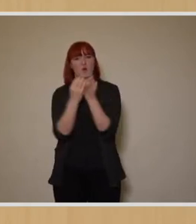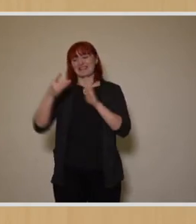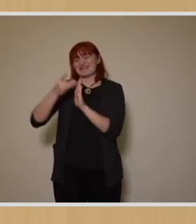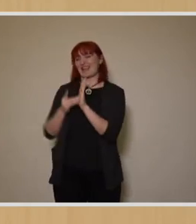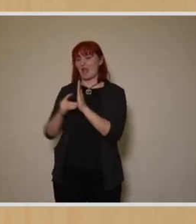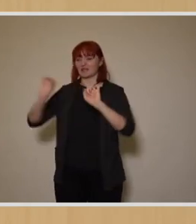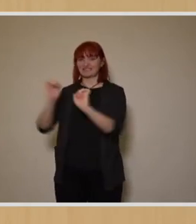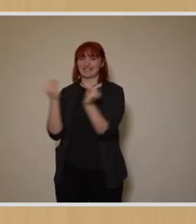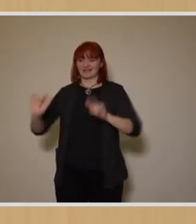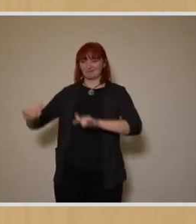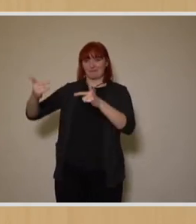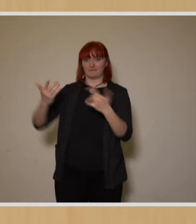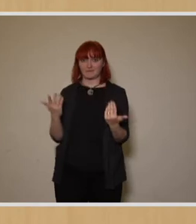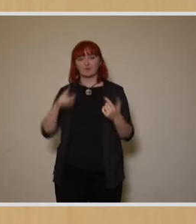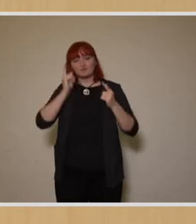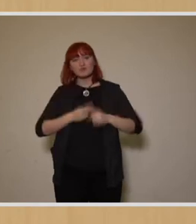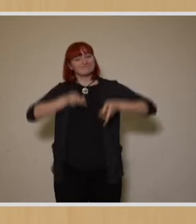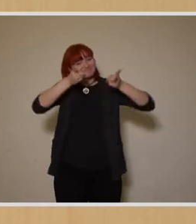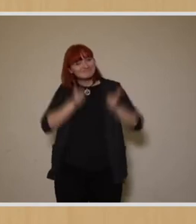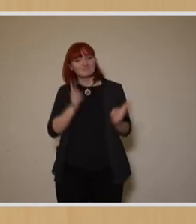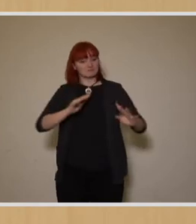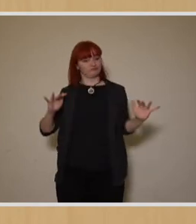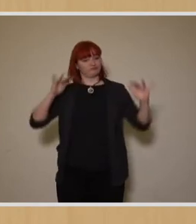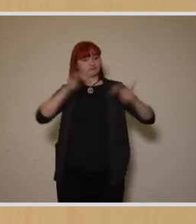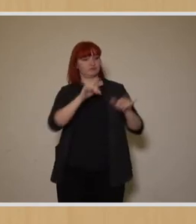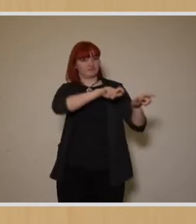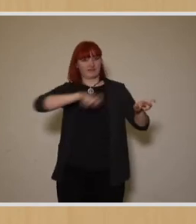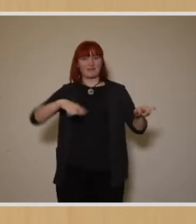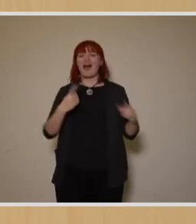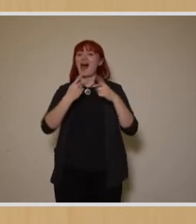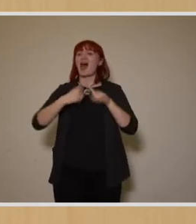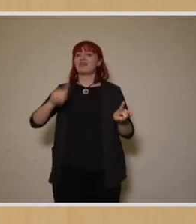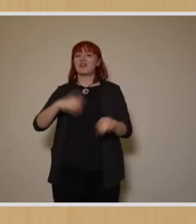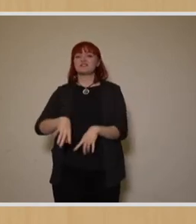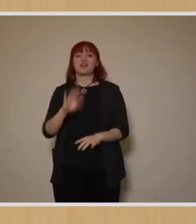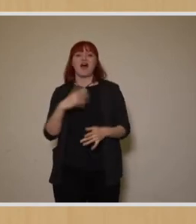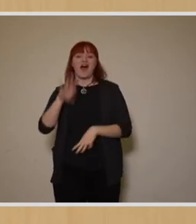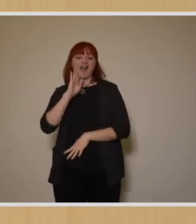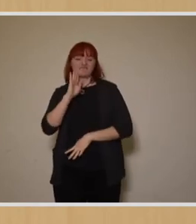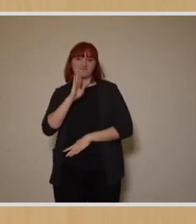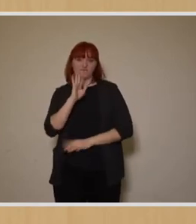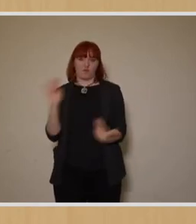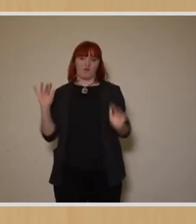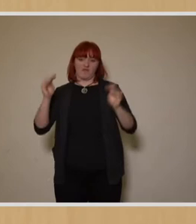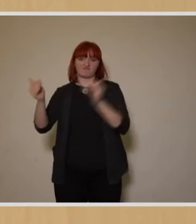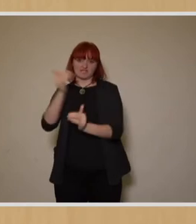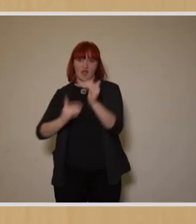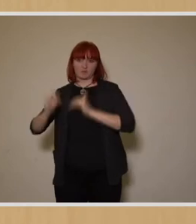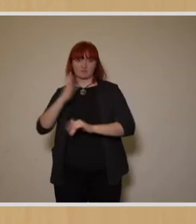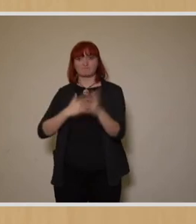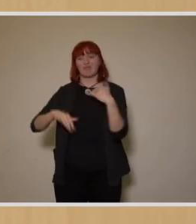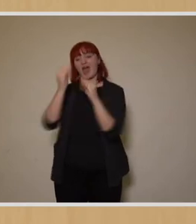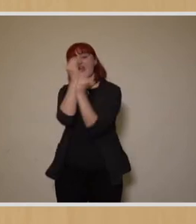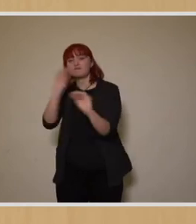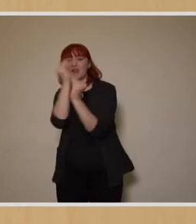lassen. Im Unterschied zur Einwohnerversammlung, wo ja tatsächlich eher ein Informationsaustausch geflossen ist, wo es aber gar keine